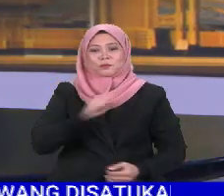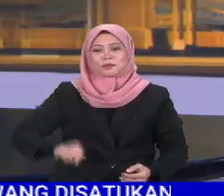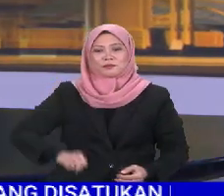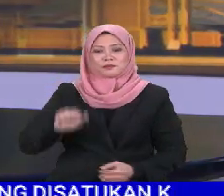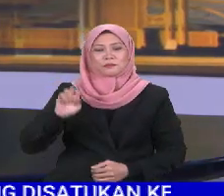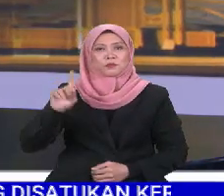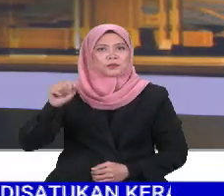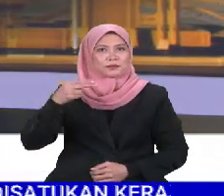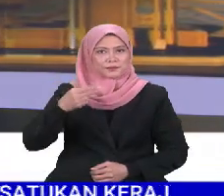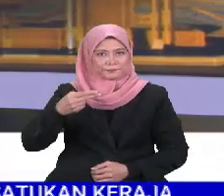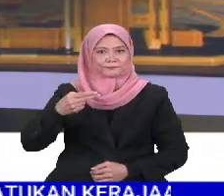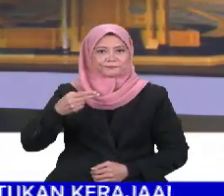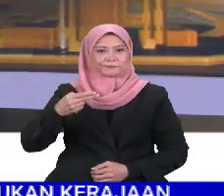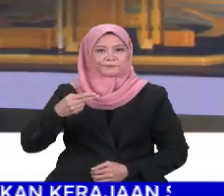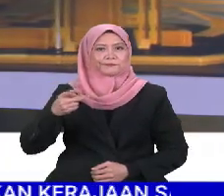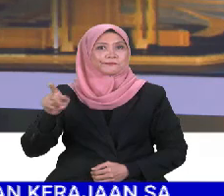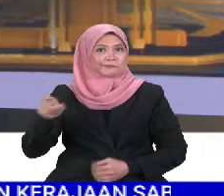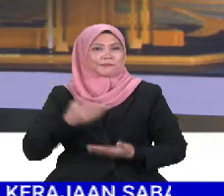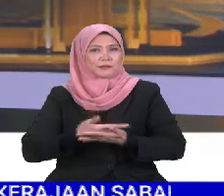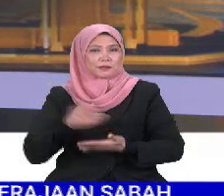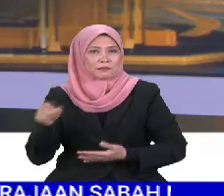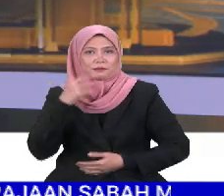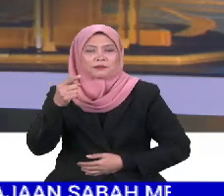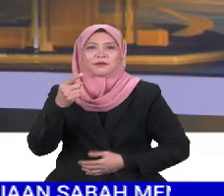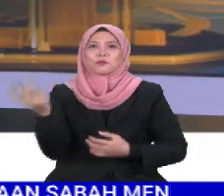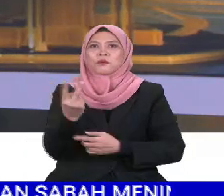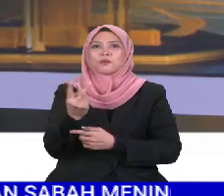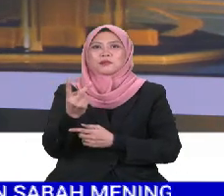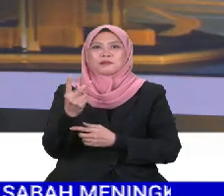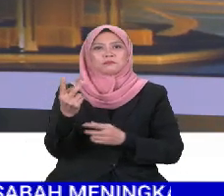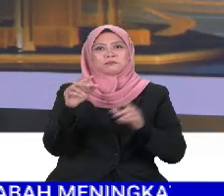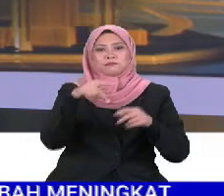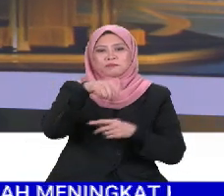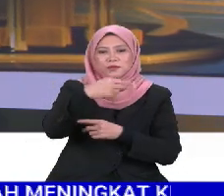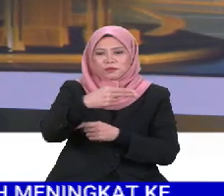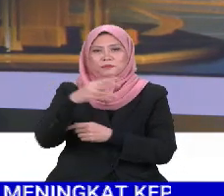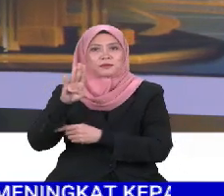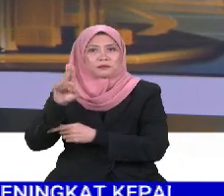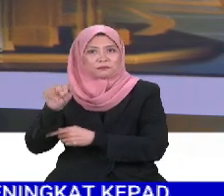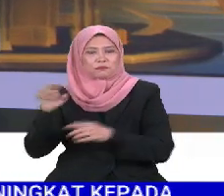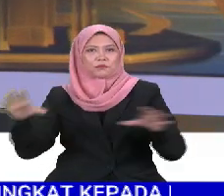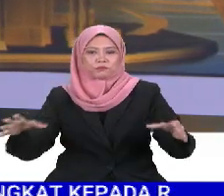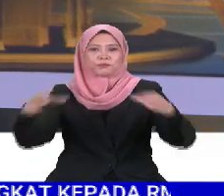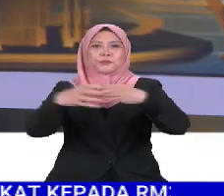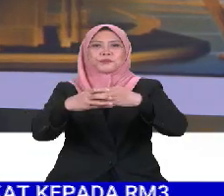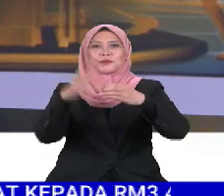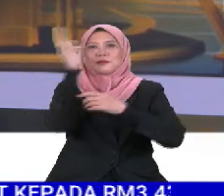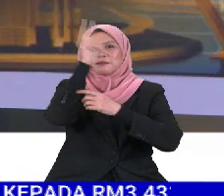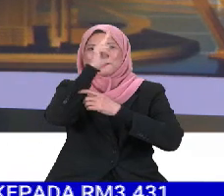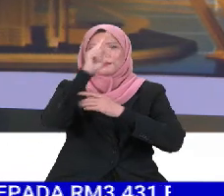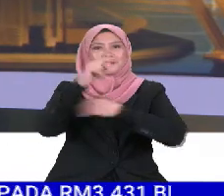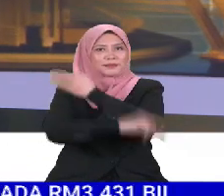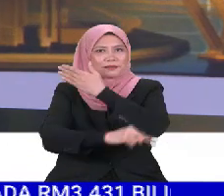Abdullah Riayatuddin Al Mustafa Billah Shah menitahkan kedua-dua parti gabungan yang telah bersetuju untuk membentuk kerajaan negeri